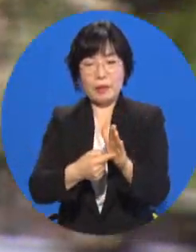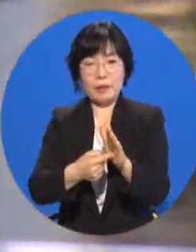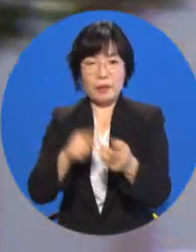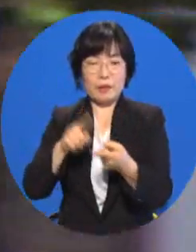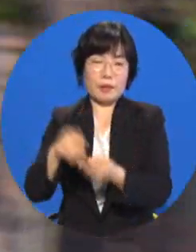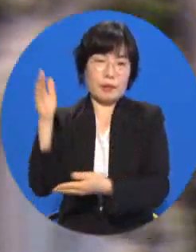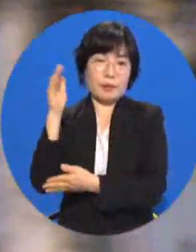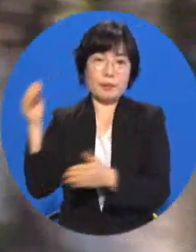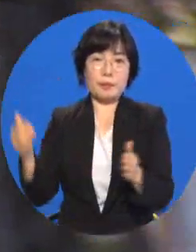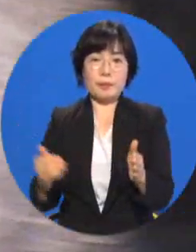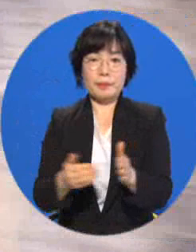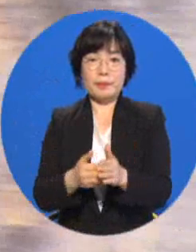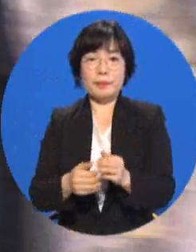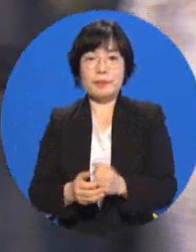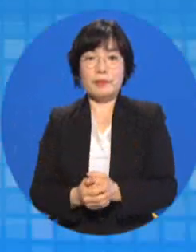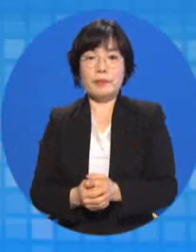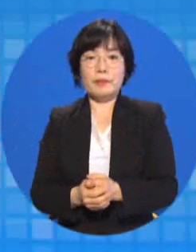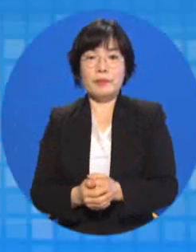대신하기 등을 강조했습니다.